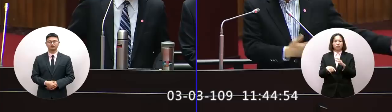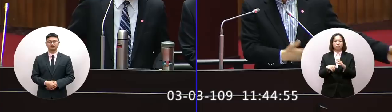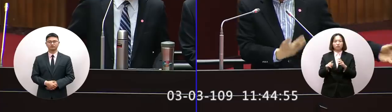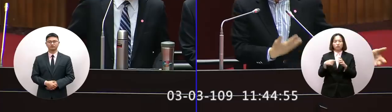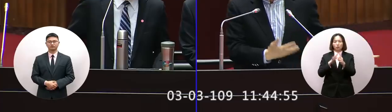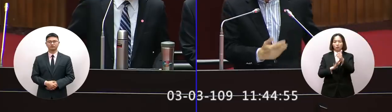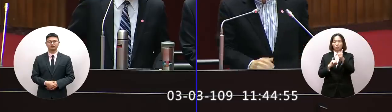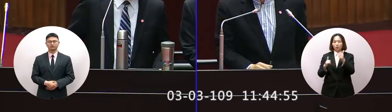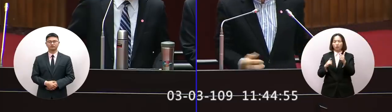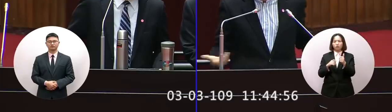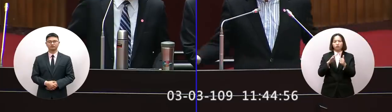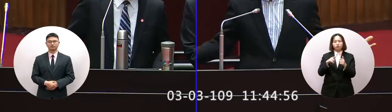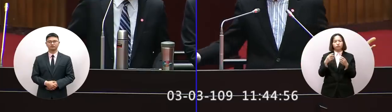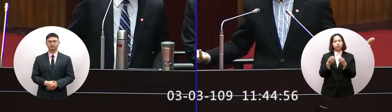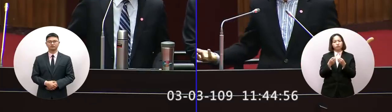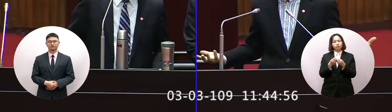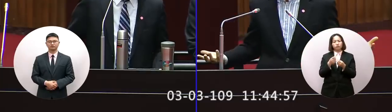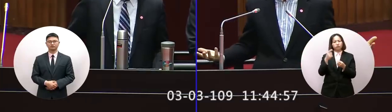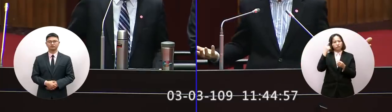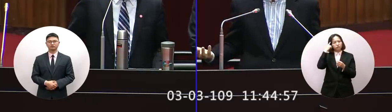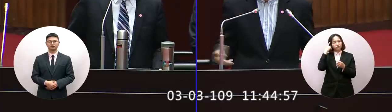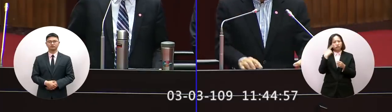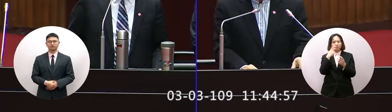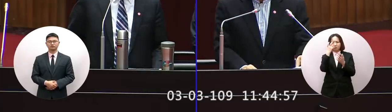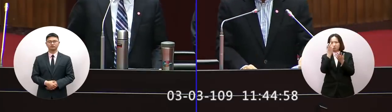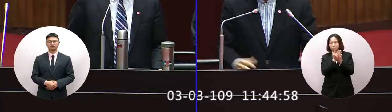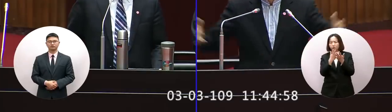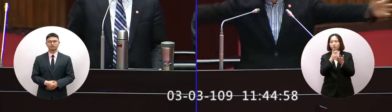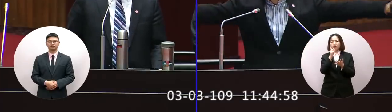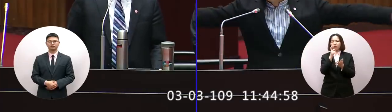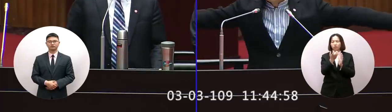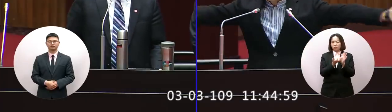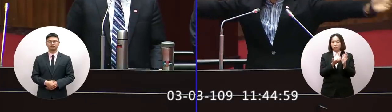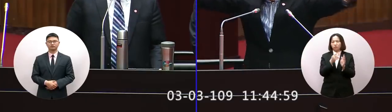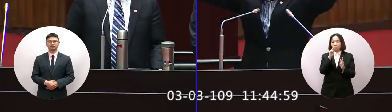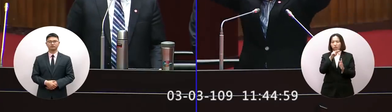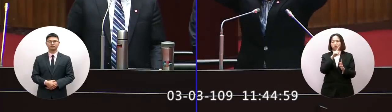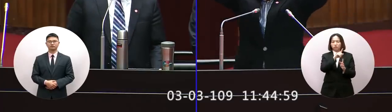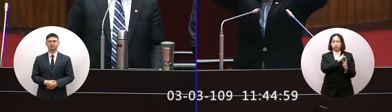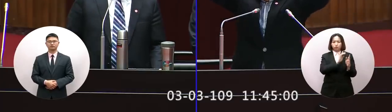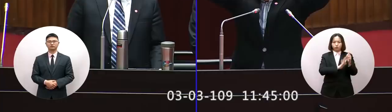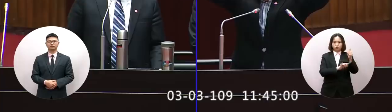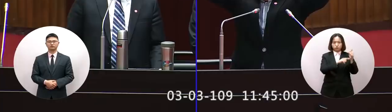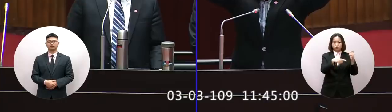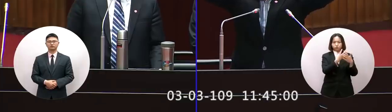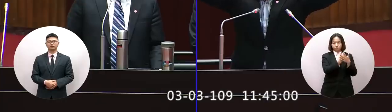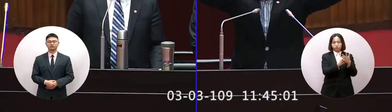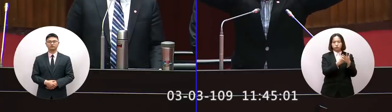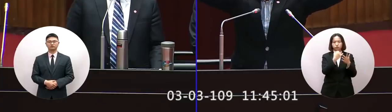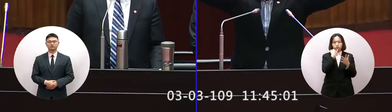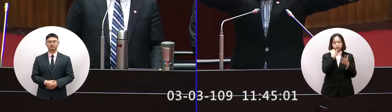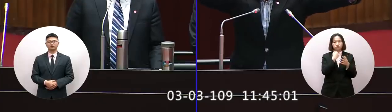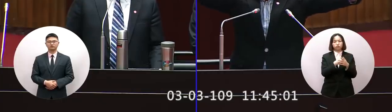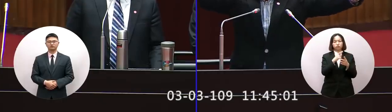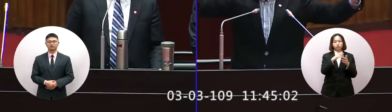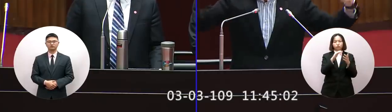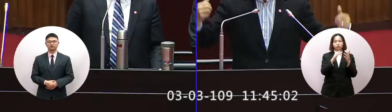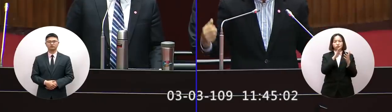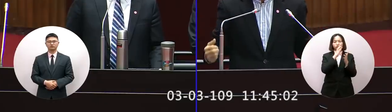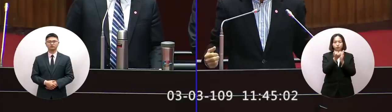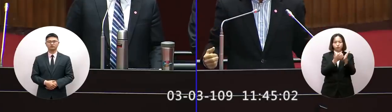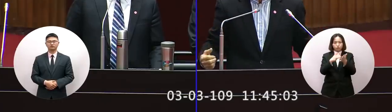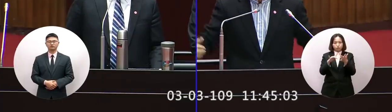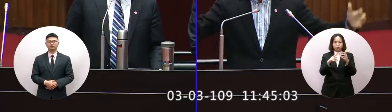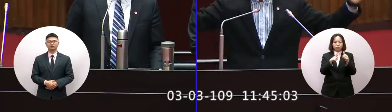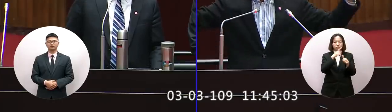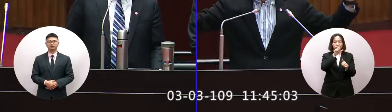我們有委員撲不到的是要你說立法院就是沒辦法信而且你們部會可以留用排除預算法六